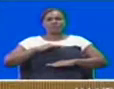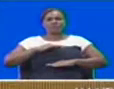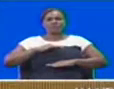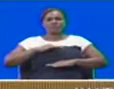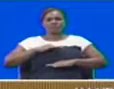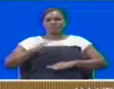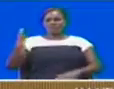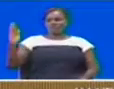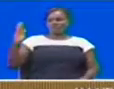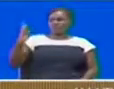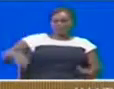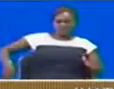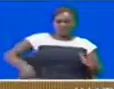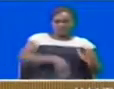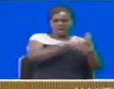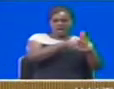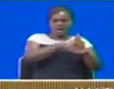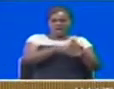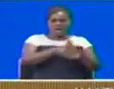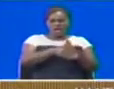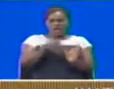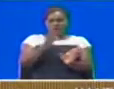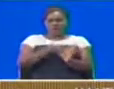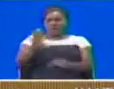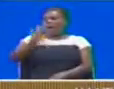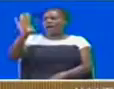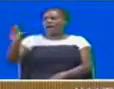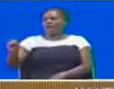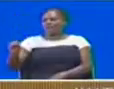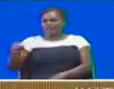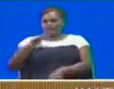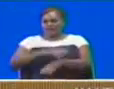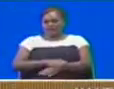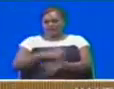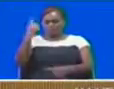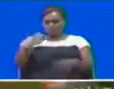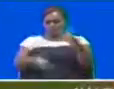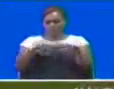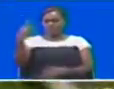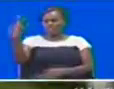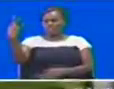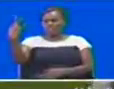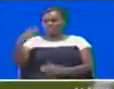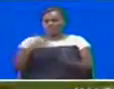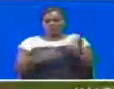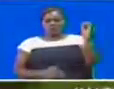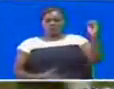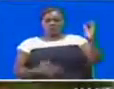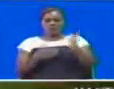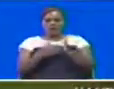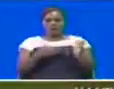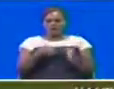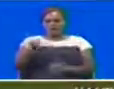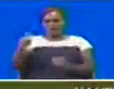Timu ya Ulinzi ilibanduliwa nje ya kombe la mashirikisho barani Afrika licha ya kupata ushindi wa mabao matatu bila jibu dhidi ya